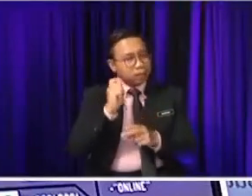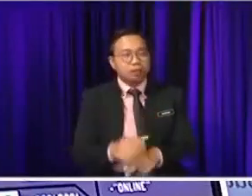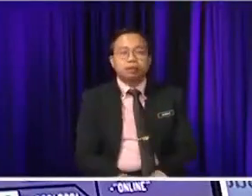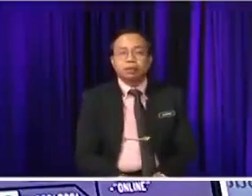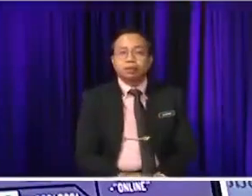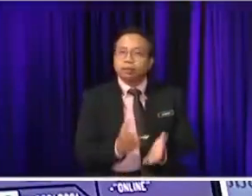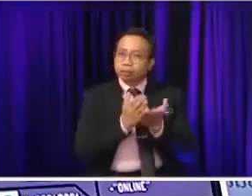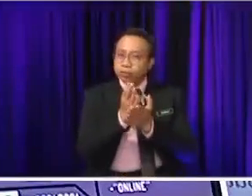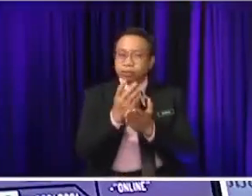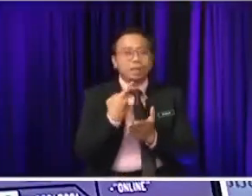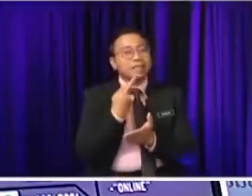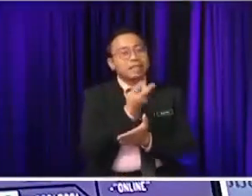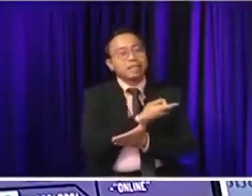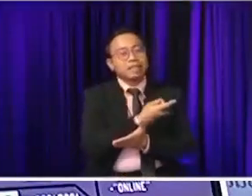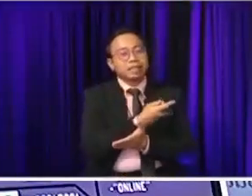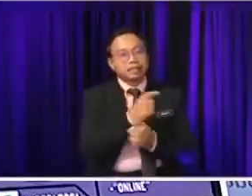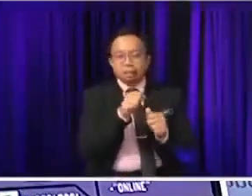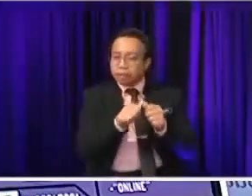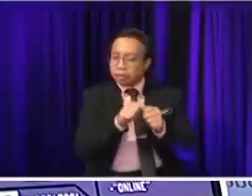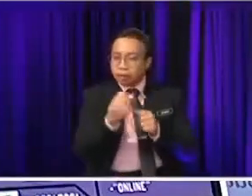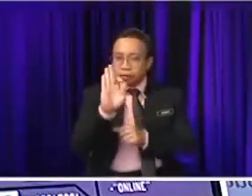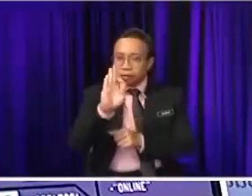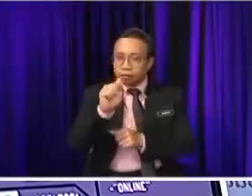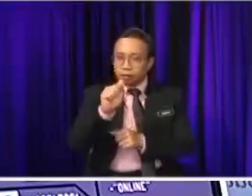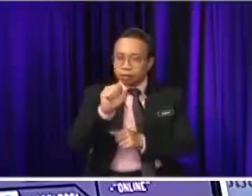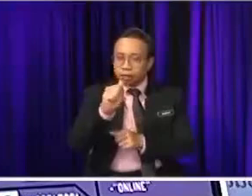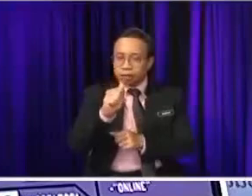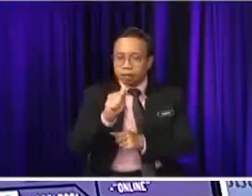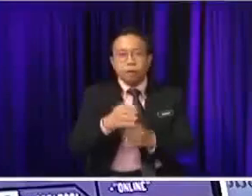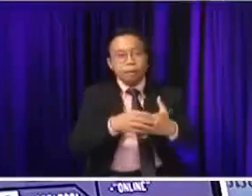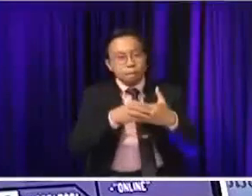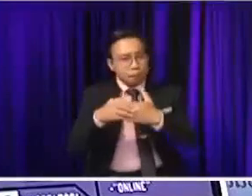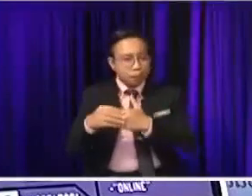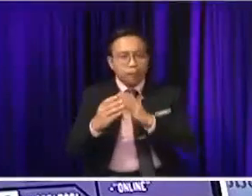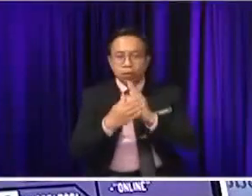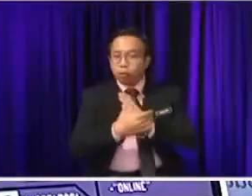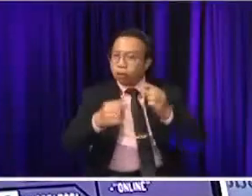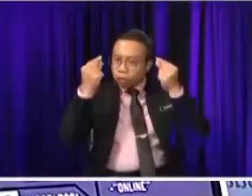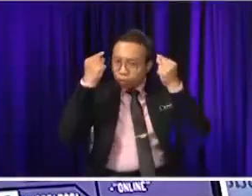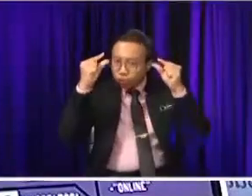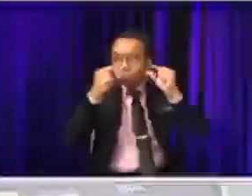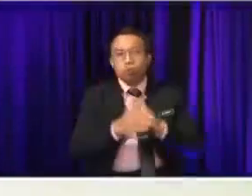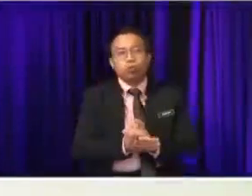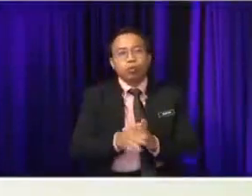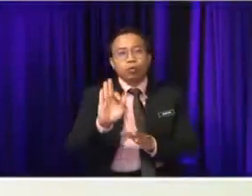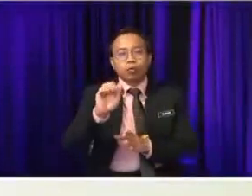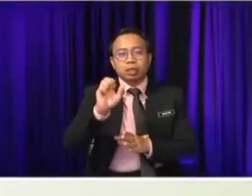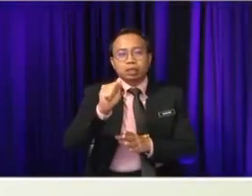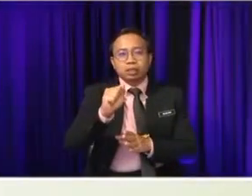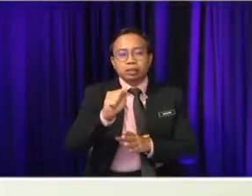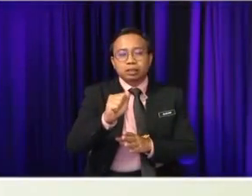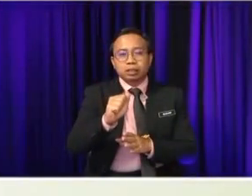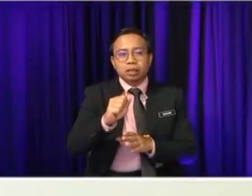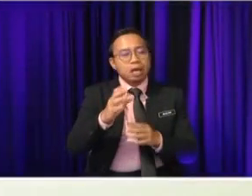seterusnya kita akan setiap fasa ini dia akan dipimpin oleh guru Oke kita masuk fase yang keempat itu penyudahan ataupun